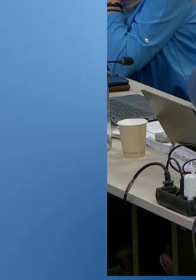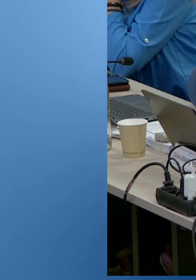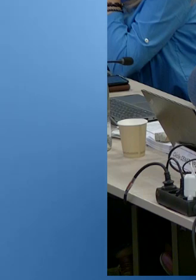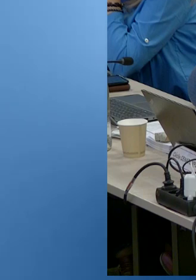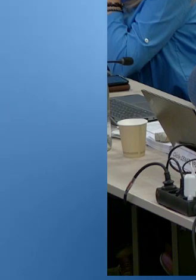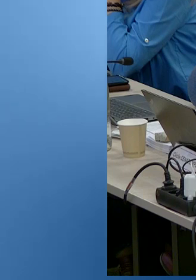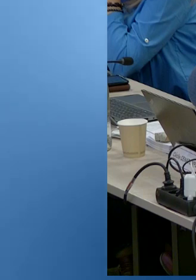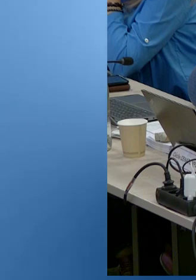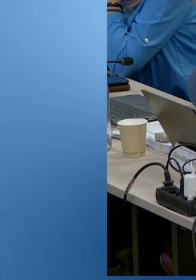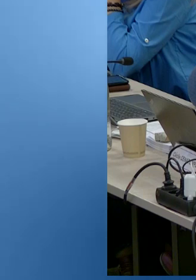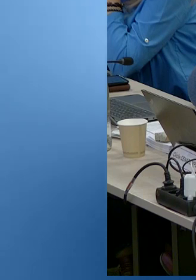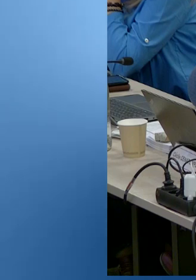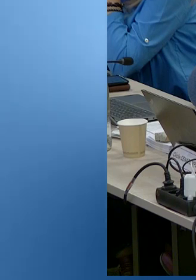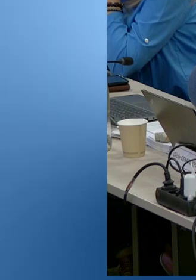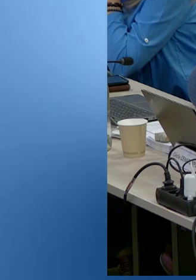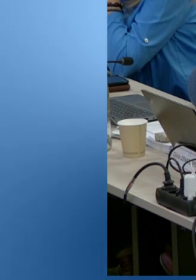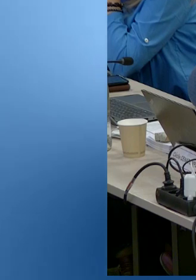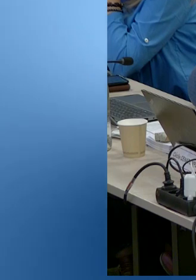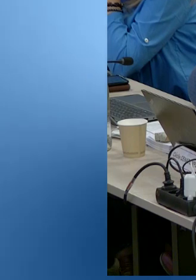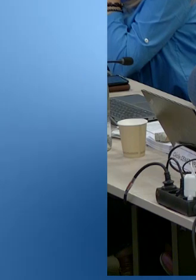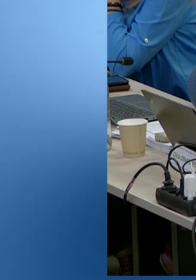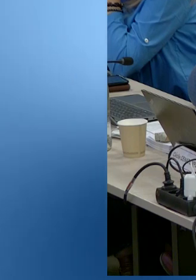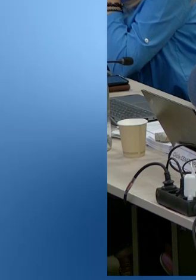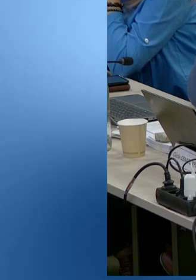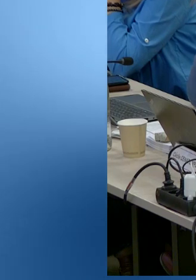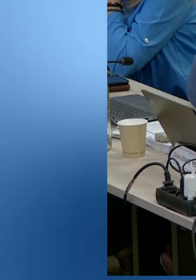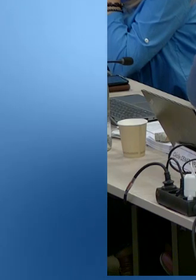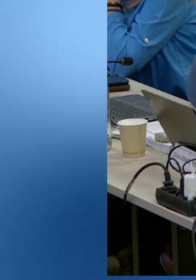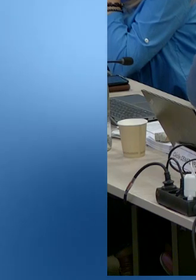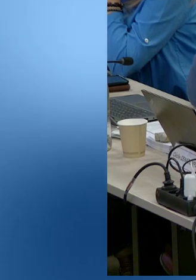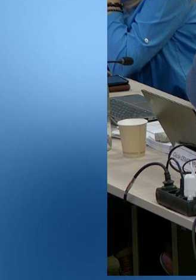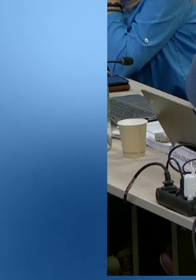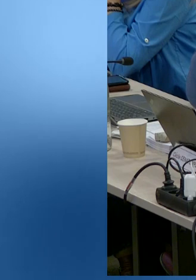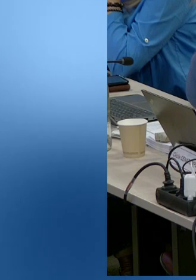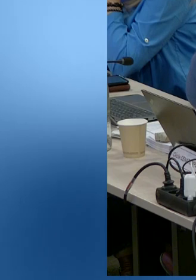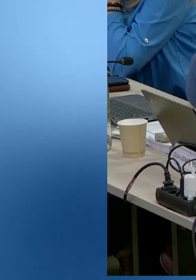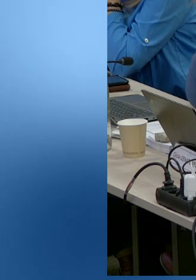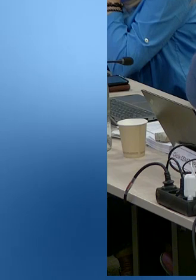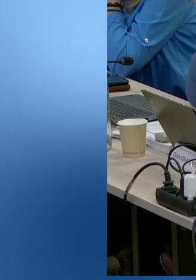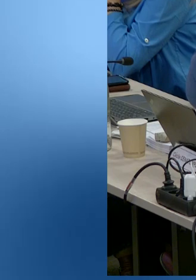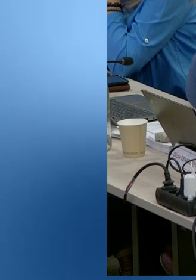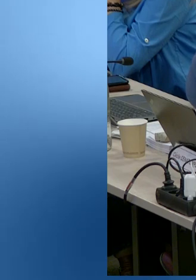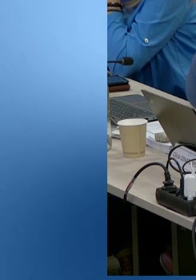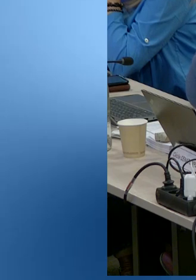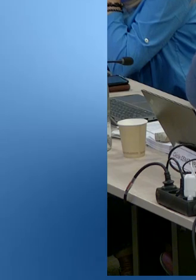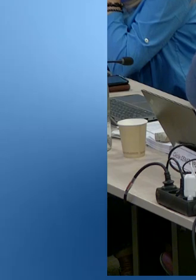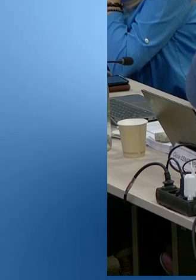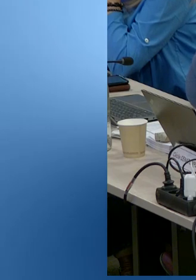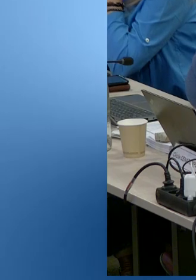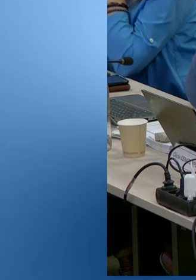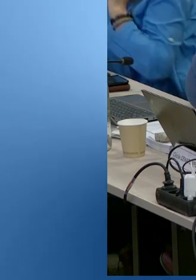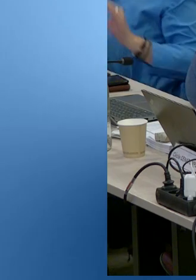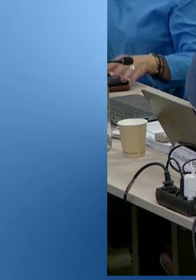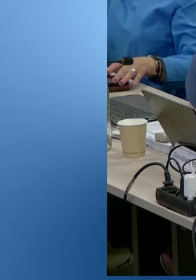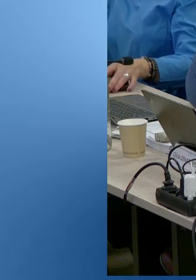n'est pas un jugement quant à la pertinence de la structure et de ces métiers mais bien à propos des opérations financières concernées ainsi la prise de participation et des